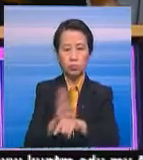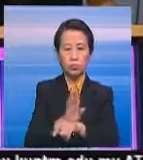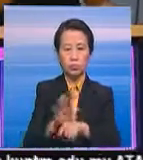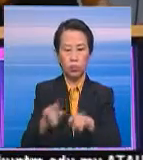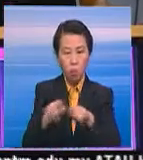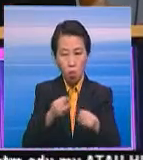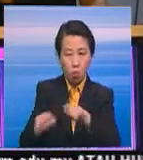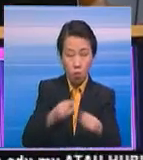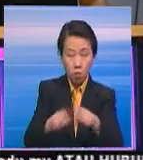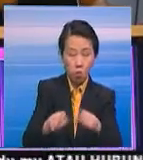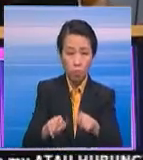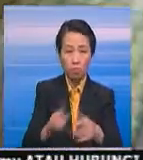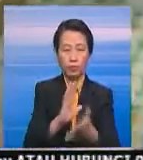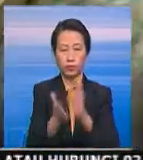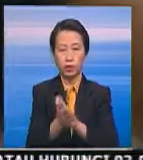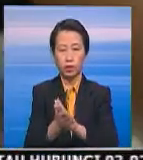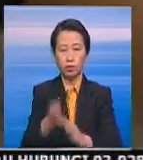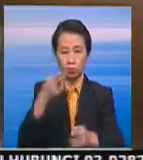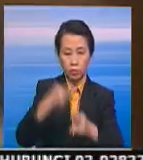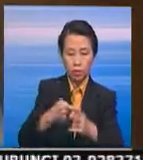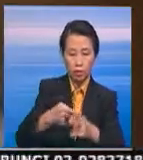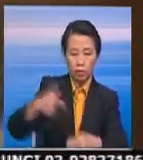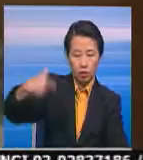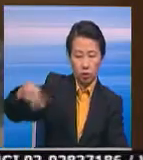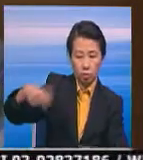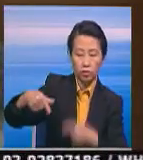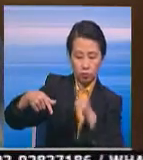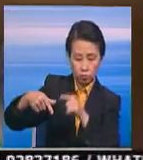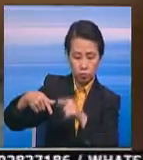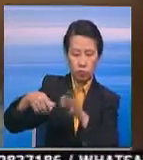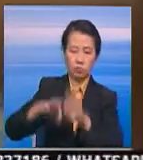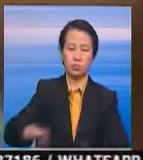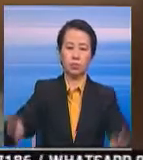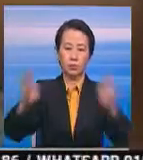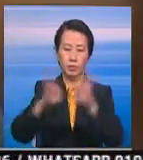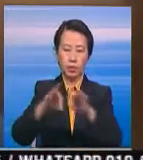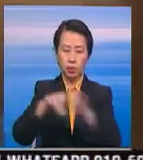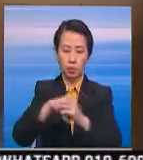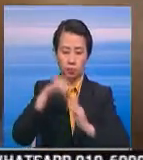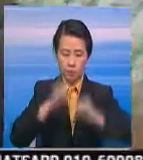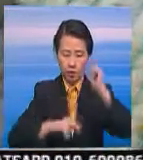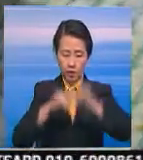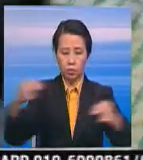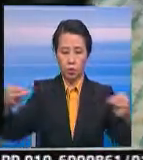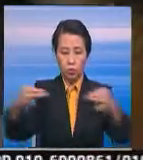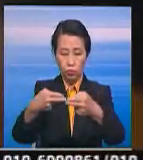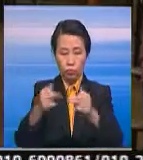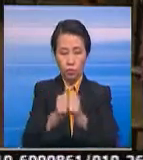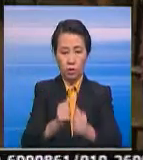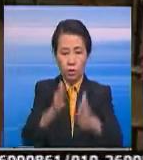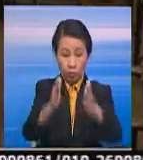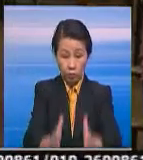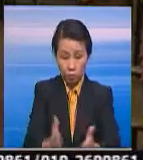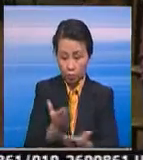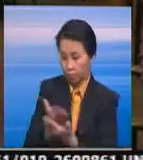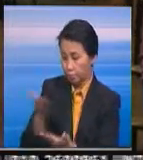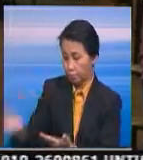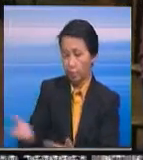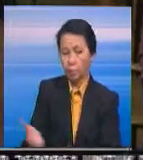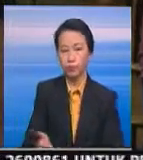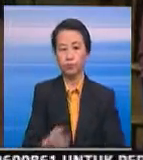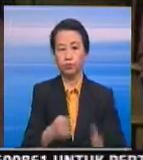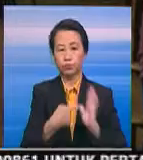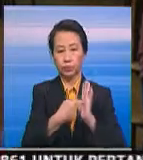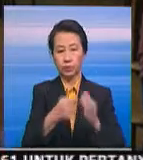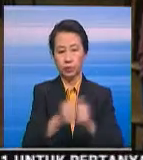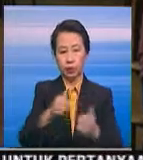sengit. Justru penjenamaan dan kualiti memainkan faktor penting dalam membina hubungan dengan pelanggan. Diiringi persembahan